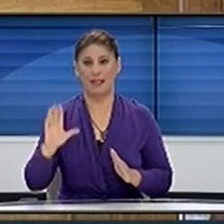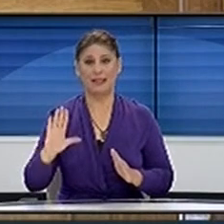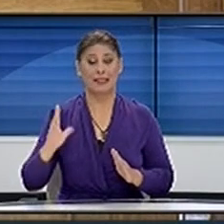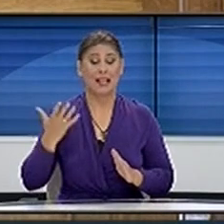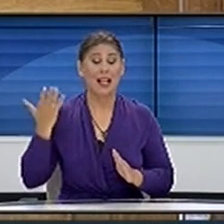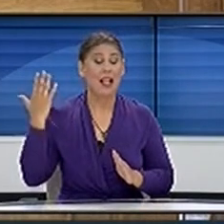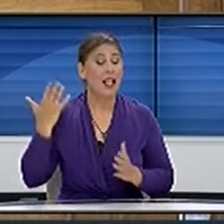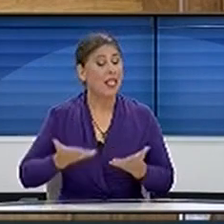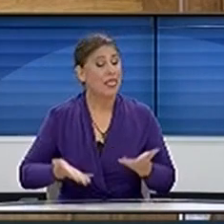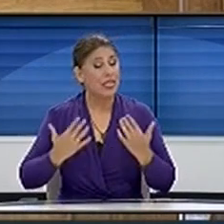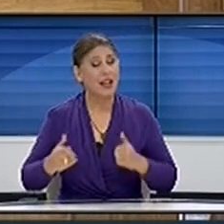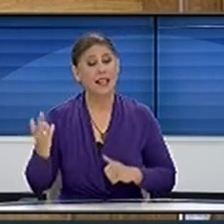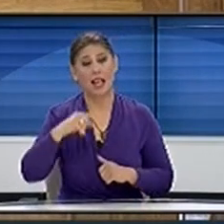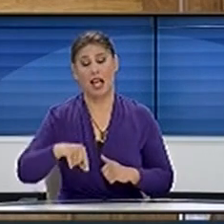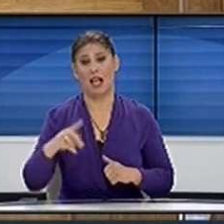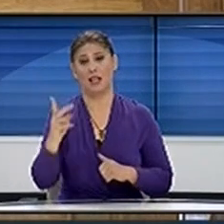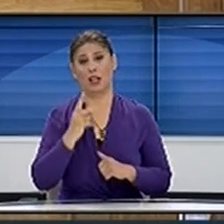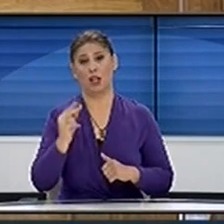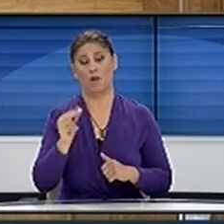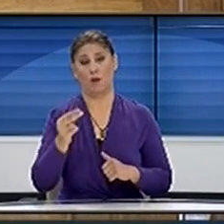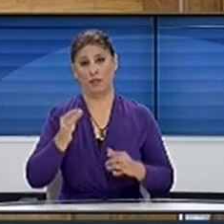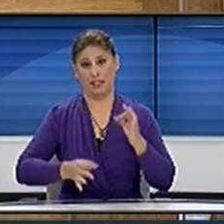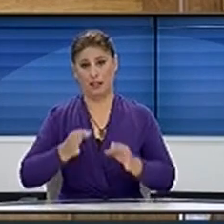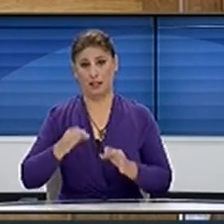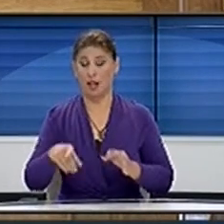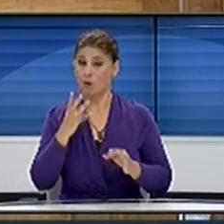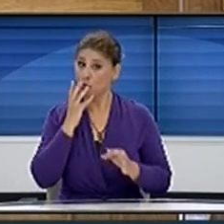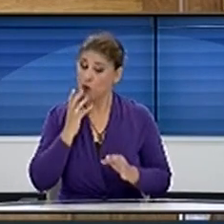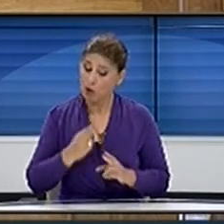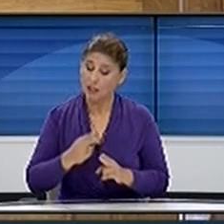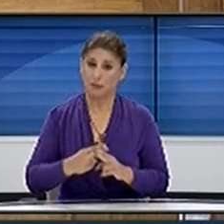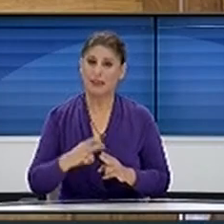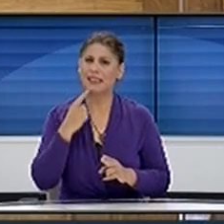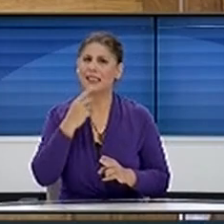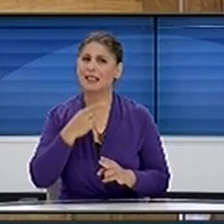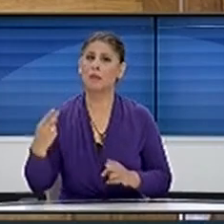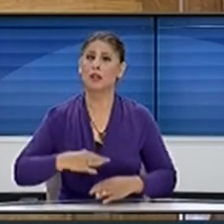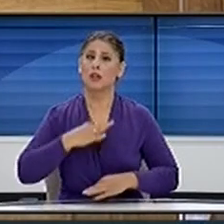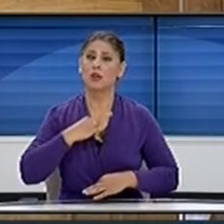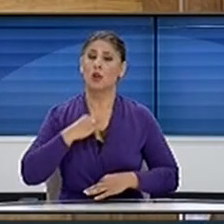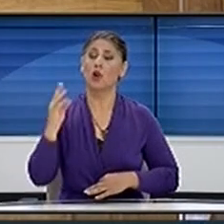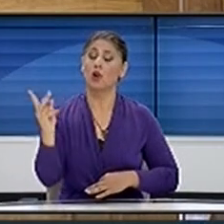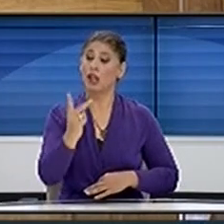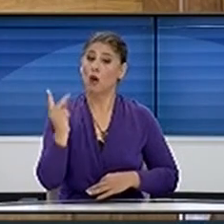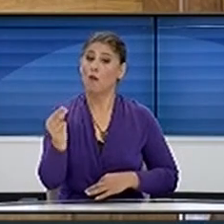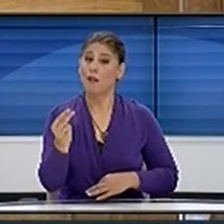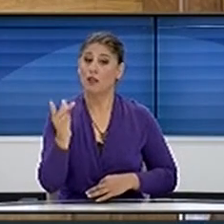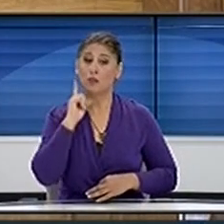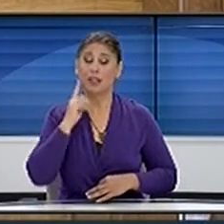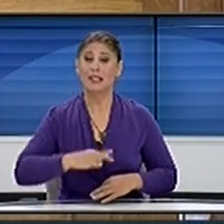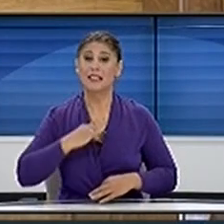έχει υπάρξει άλλη κοινοβουλευτική συζήτηση, αλλά είναι μείζον ζήτημα αυτό. Τι σημαίνει άραγε για τον κοινοβουλευτισμό, κυρίες και κύριοι